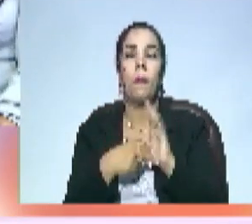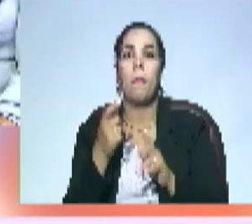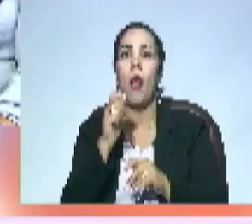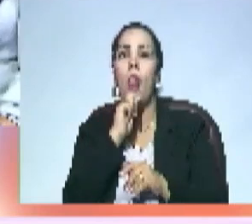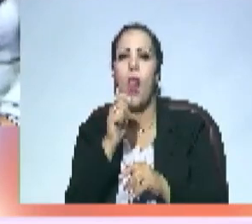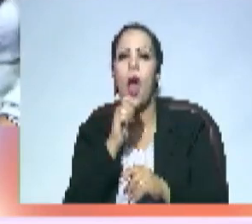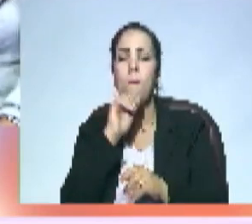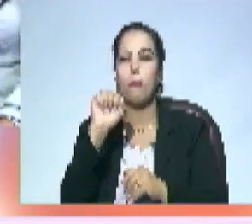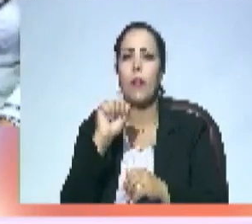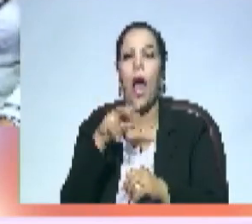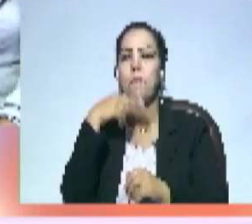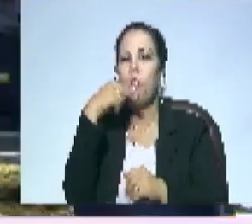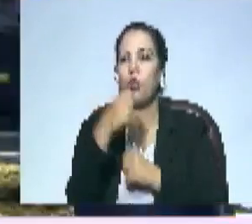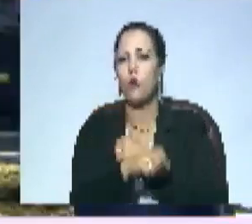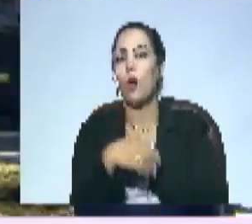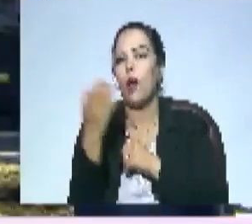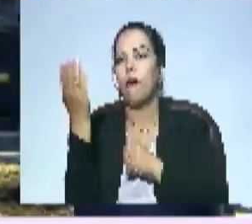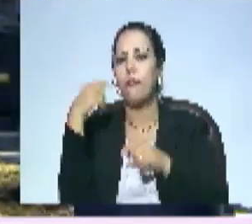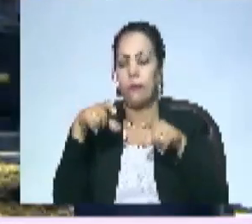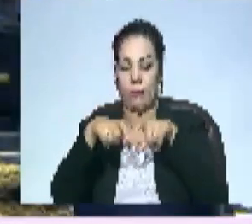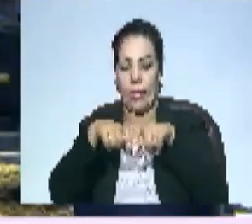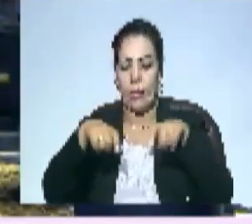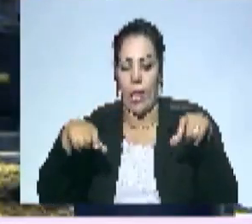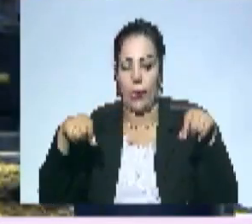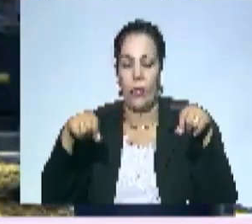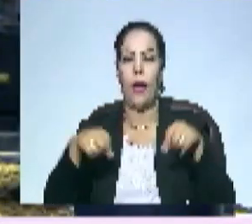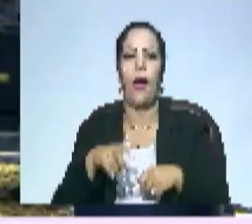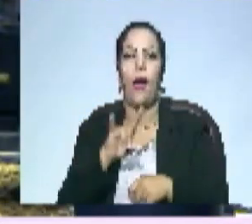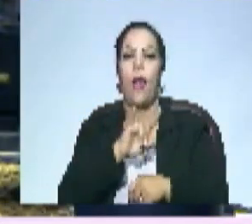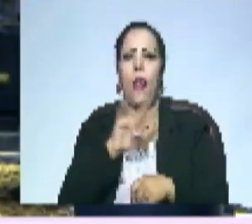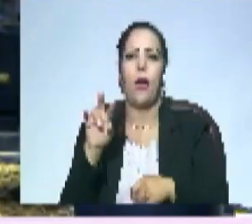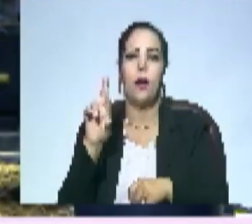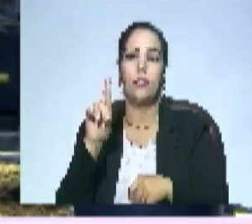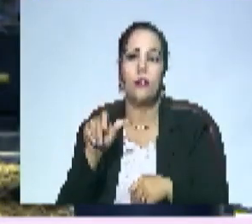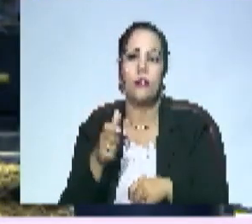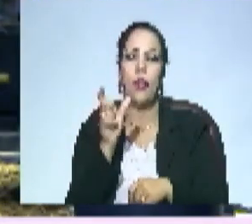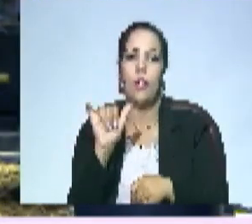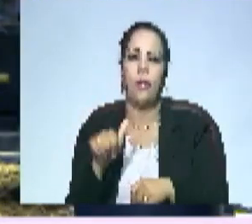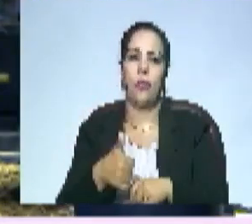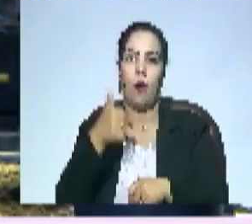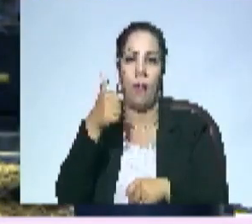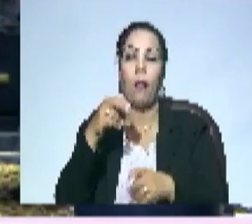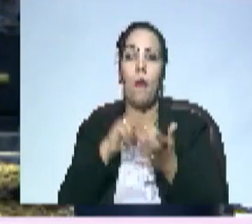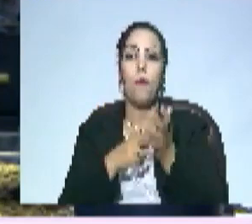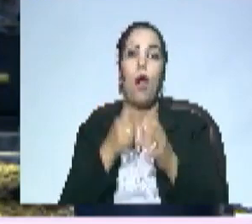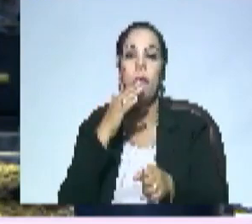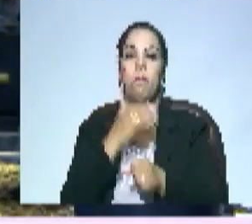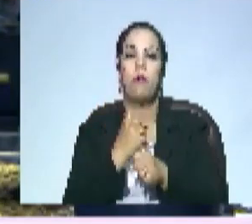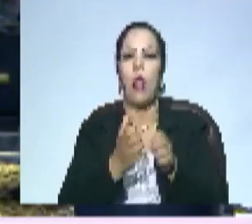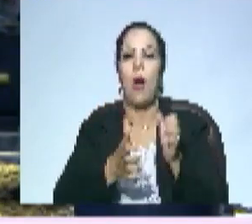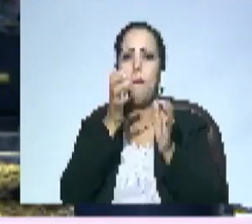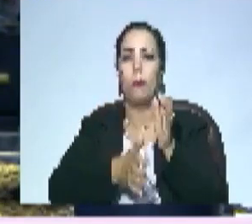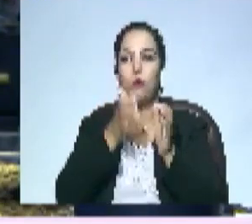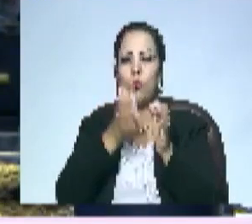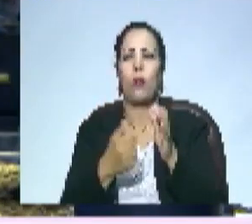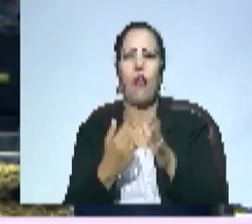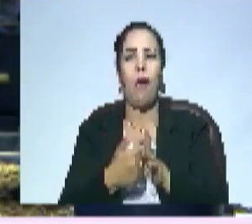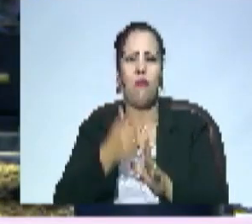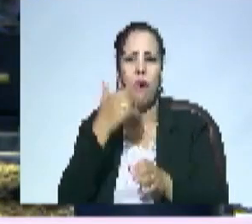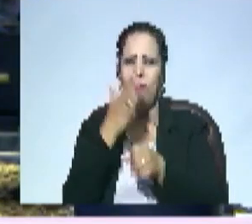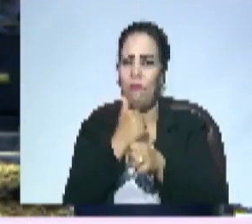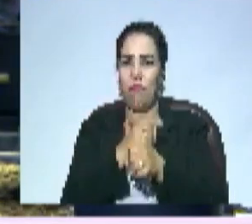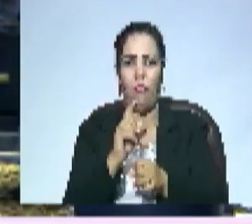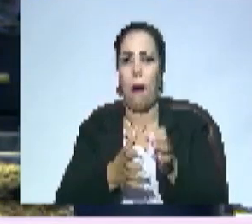اللازانيا اللي احنا عصج نها المره اللي فاتت زي ما احنا قلنا عملناها بالبصل المبشور انا بفضل البصل